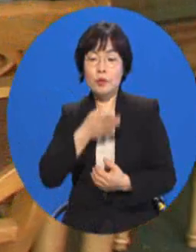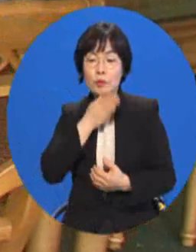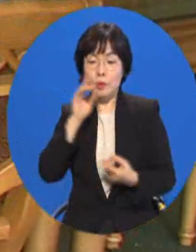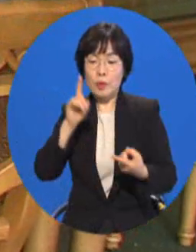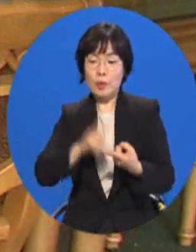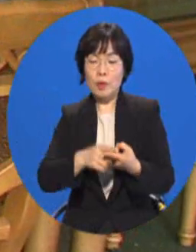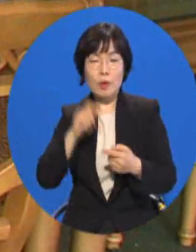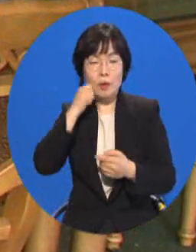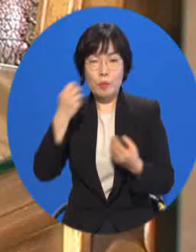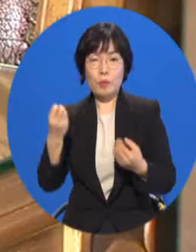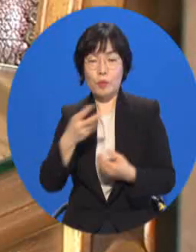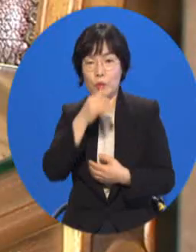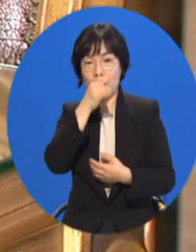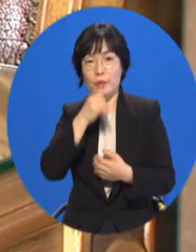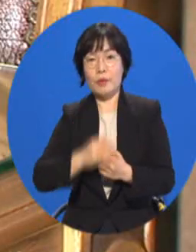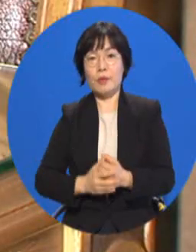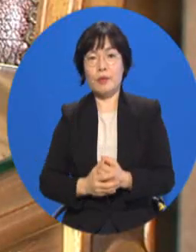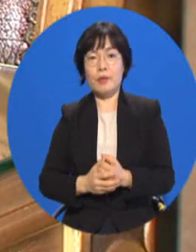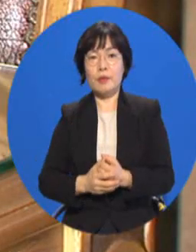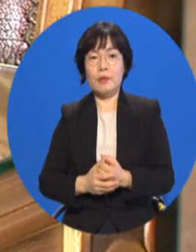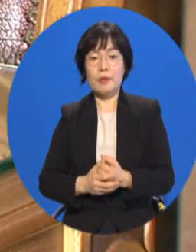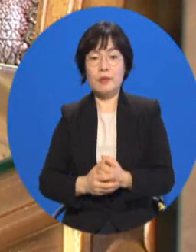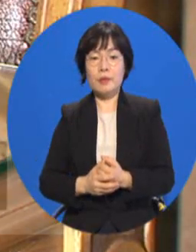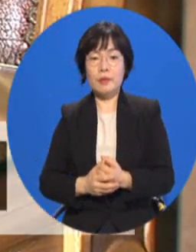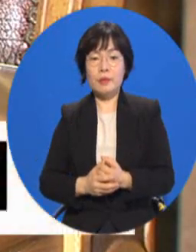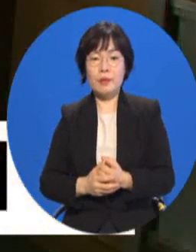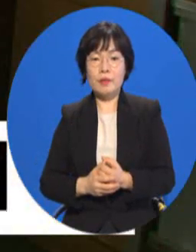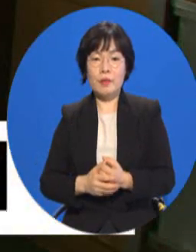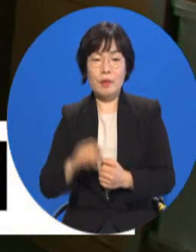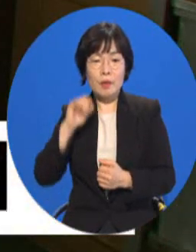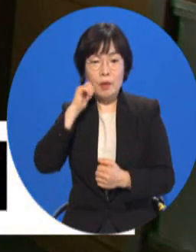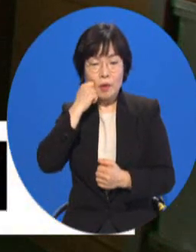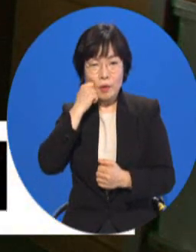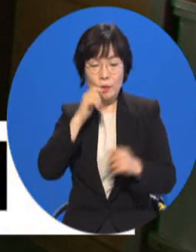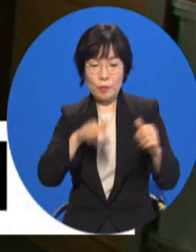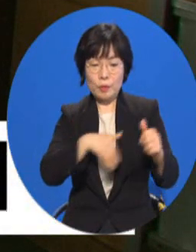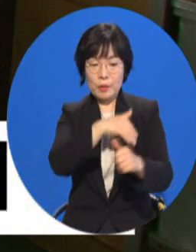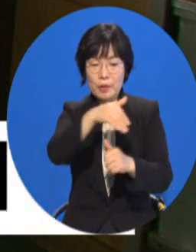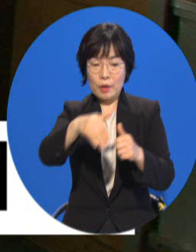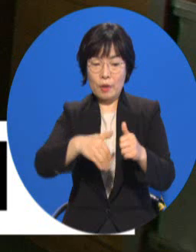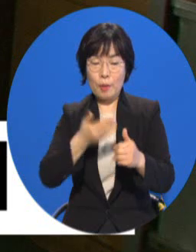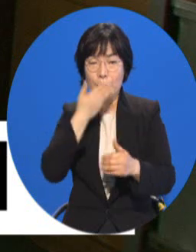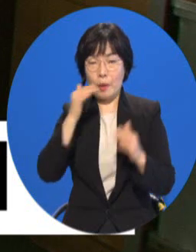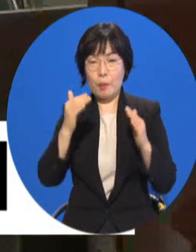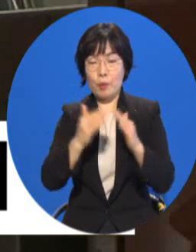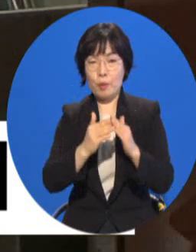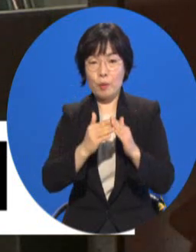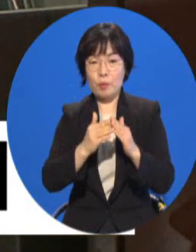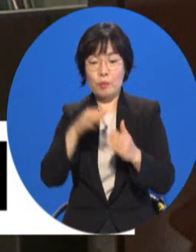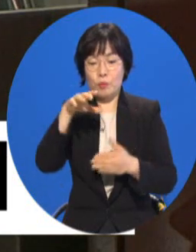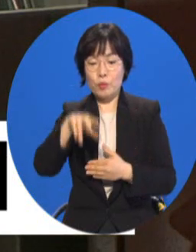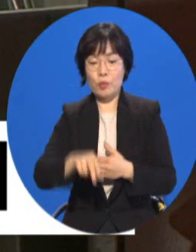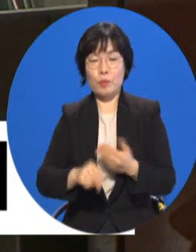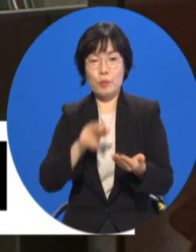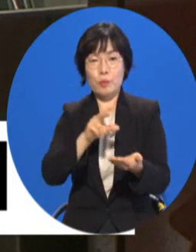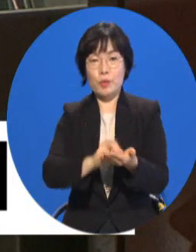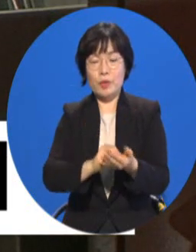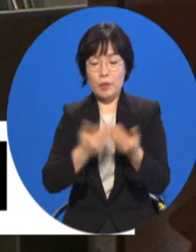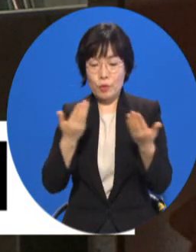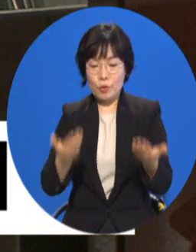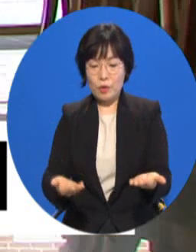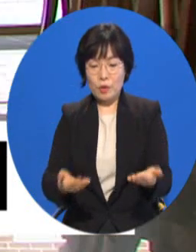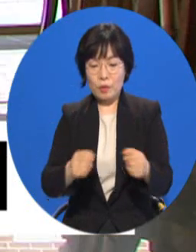노인들이 겪는 어려움은 이뿐만이 아닙니다. 형편이 넉넉치 않은 노인들이 식사를 해결하는 경로식당의